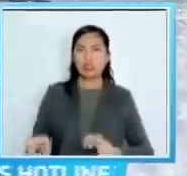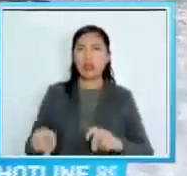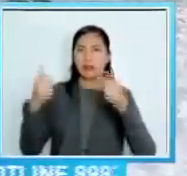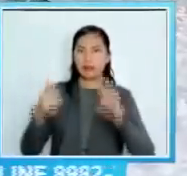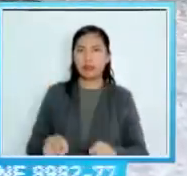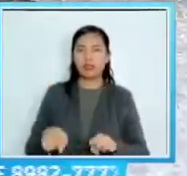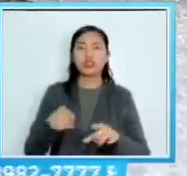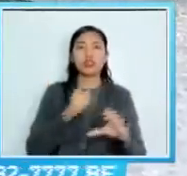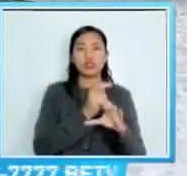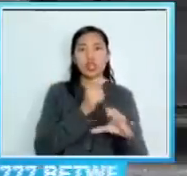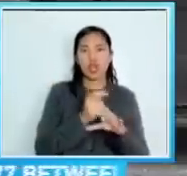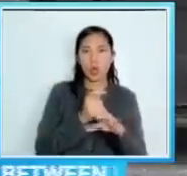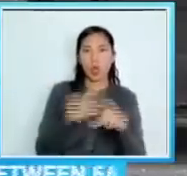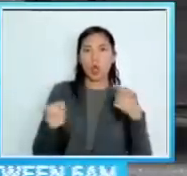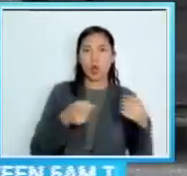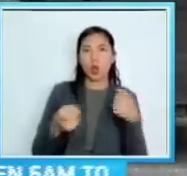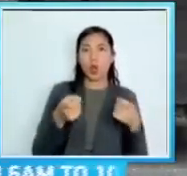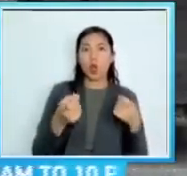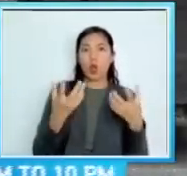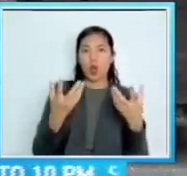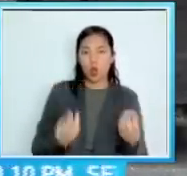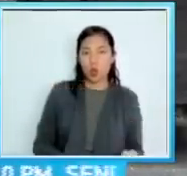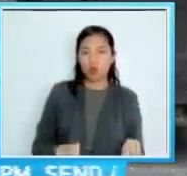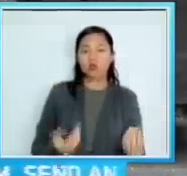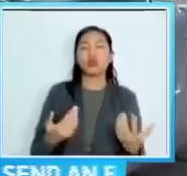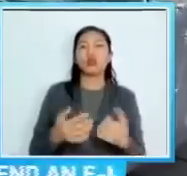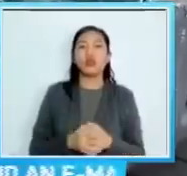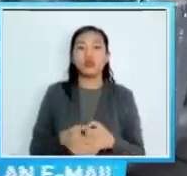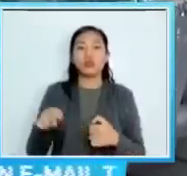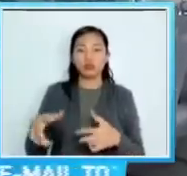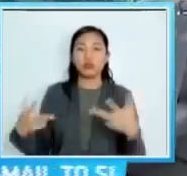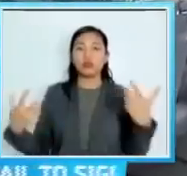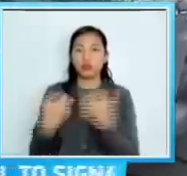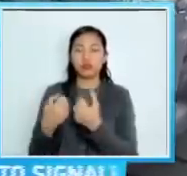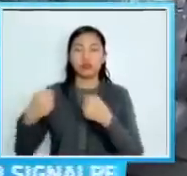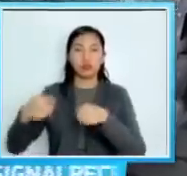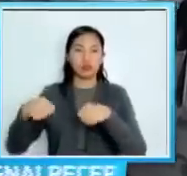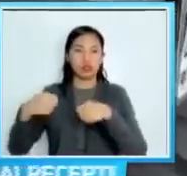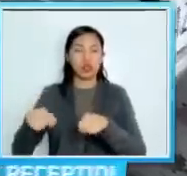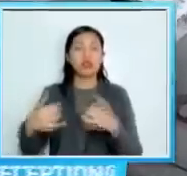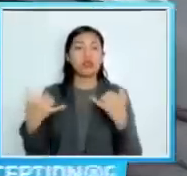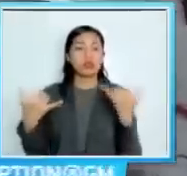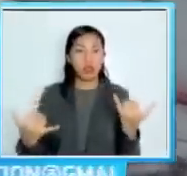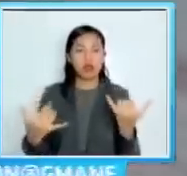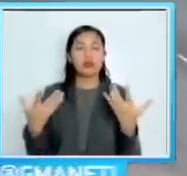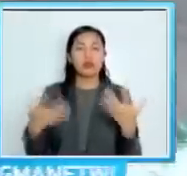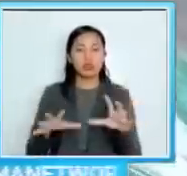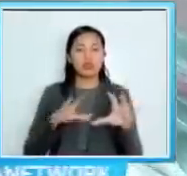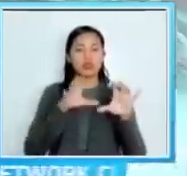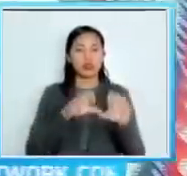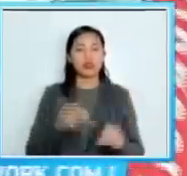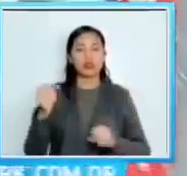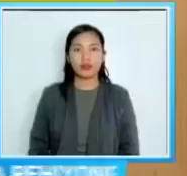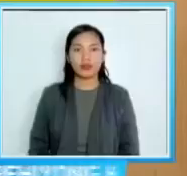backhoe. Bumangga ang truck sa motorsiklo at sa isa pang sasakyan. Nasa kustodiya na ng pulisya ang driver ng truck na